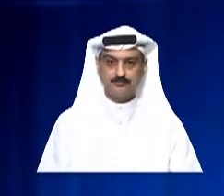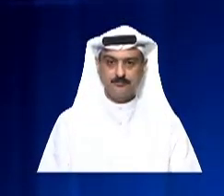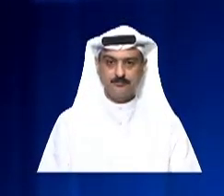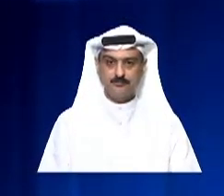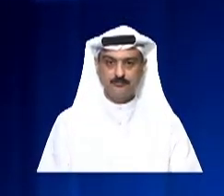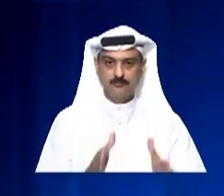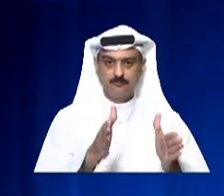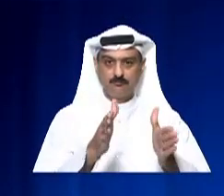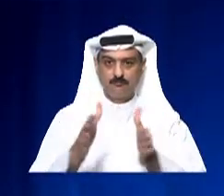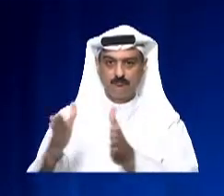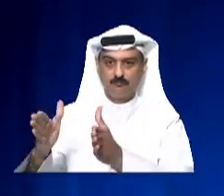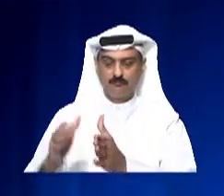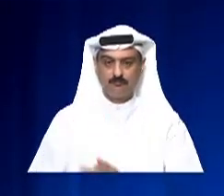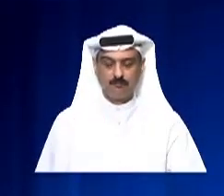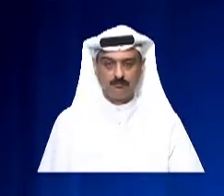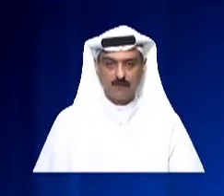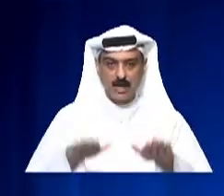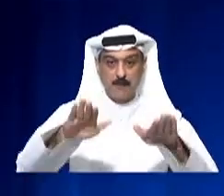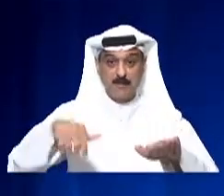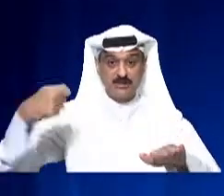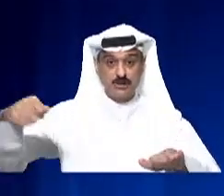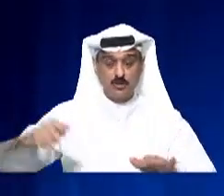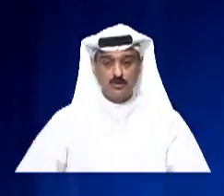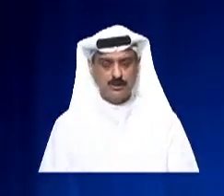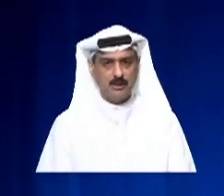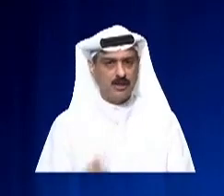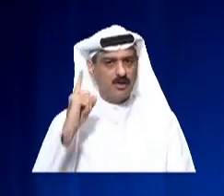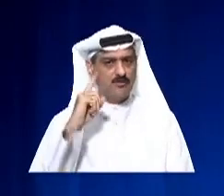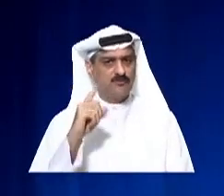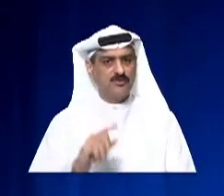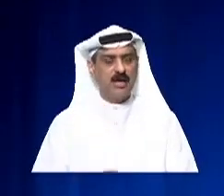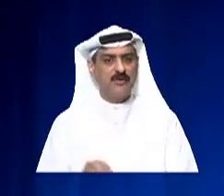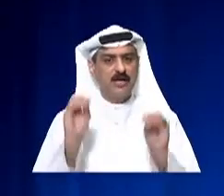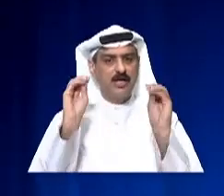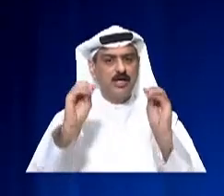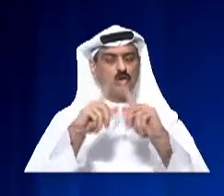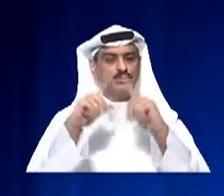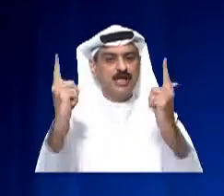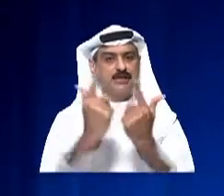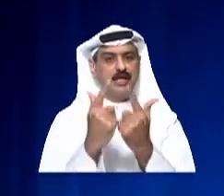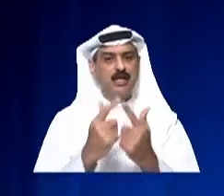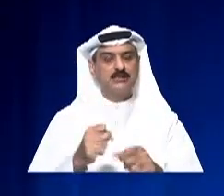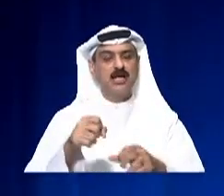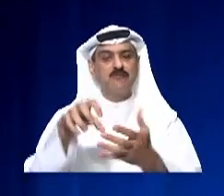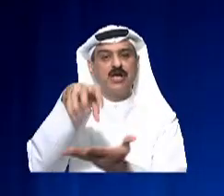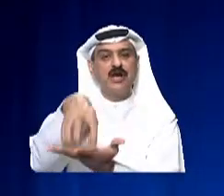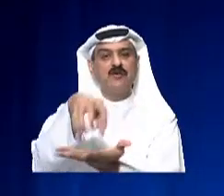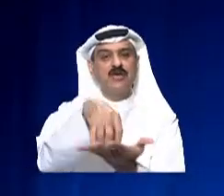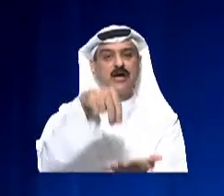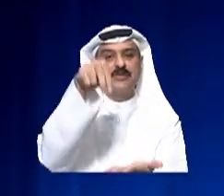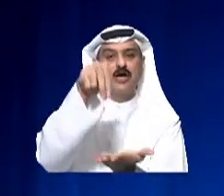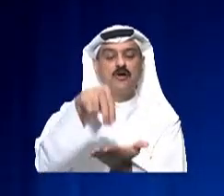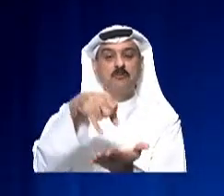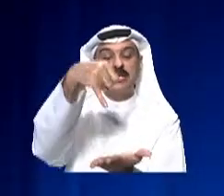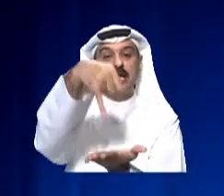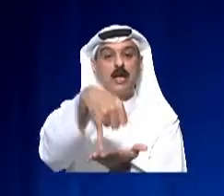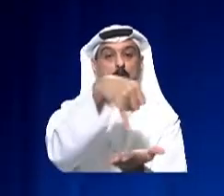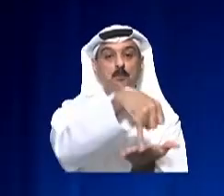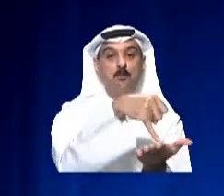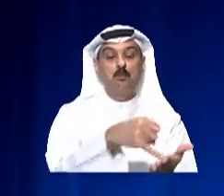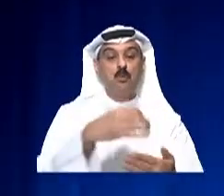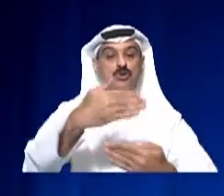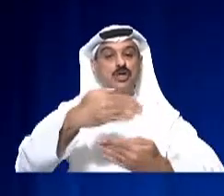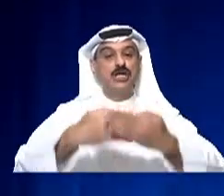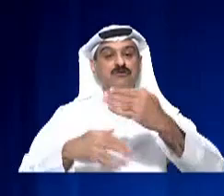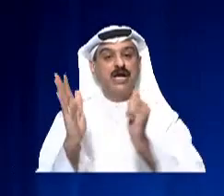كما أحيط مجلس الوزراء علما بتوصية اللجنة بشأن مشاريع المدن الإسكانية التالية: مدينة جنوب سعد العبدالله،